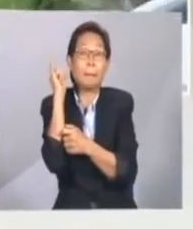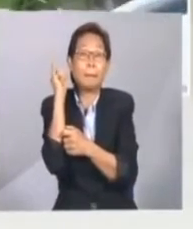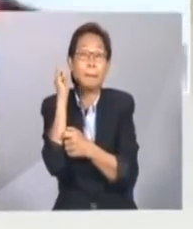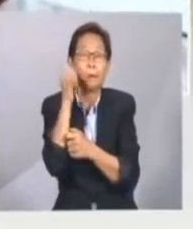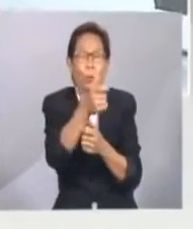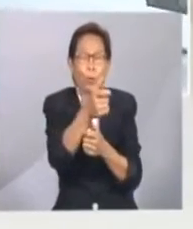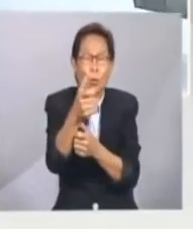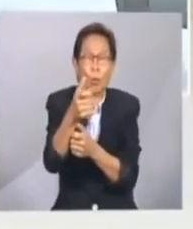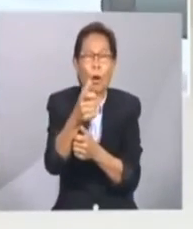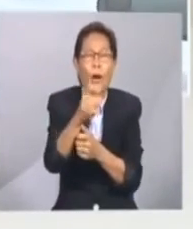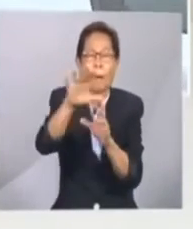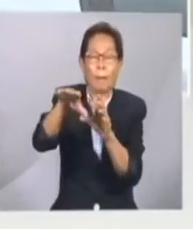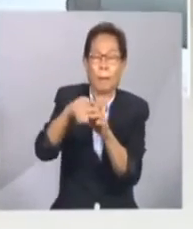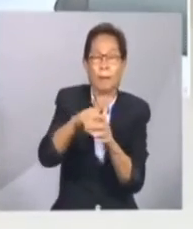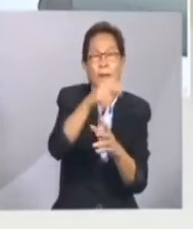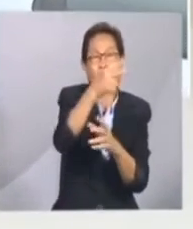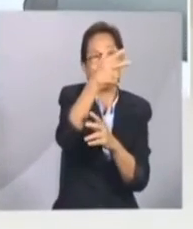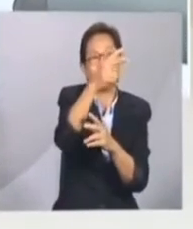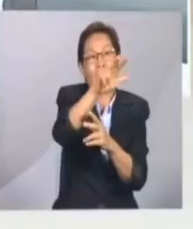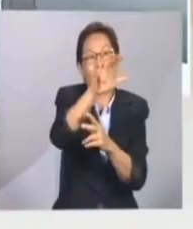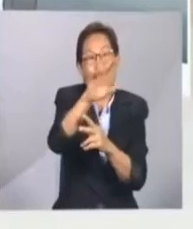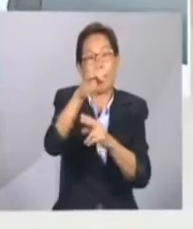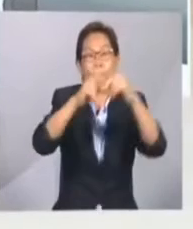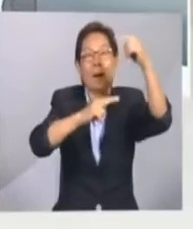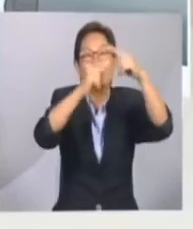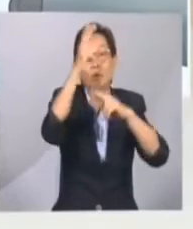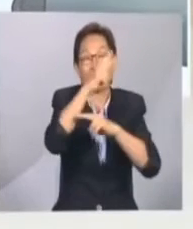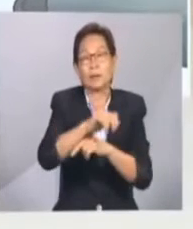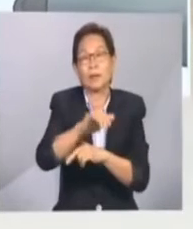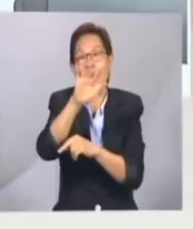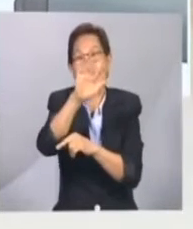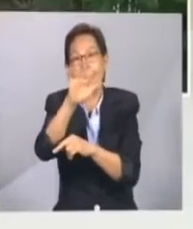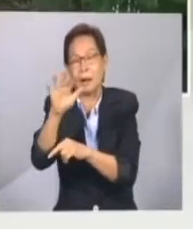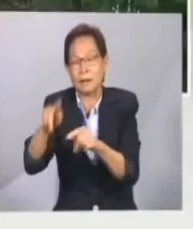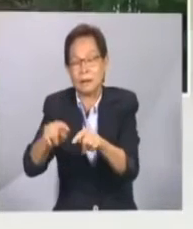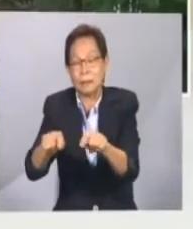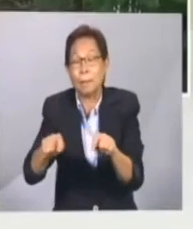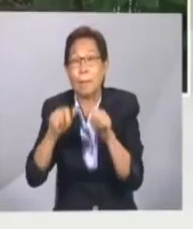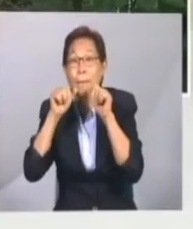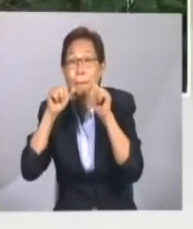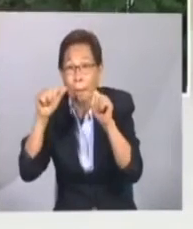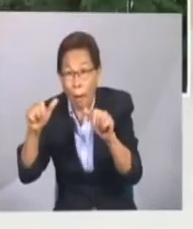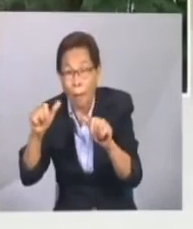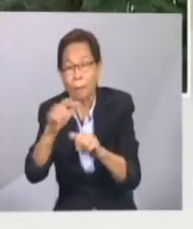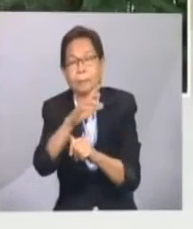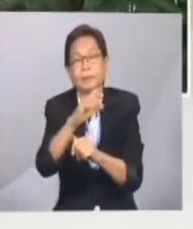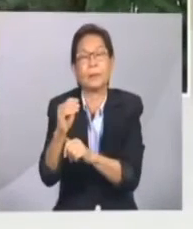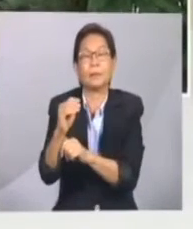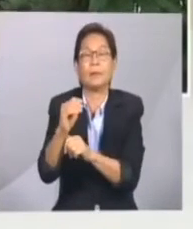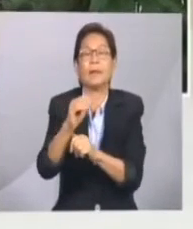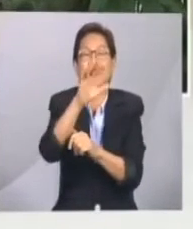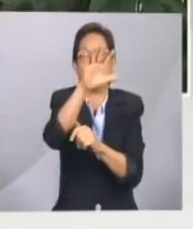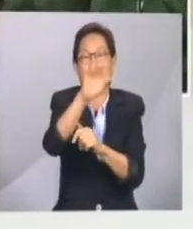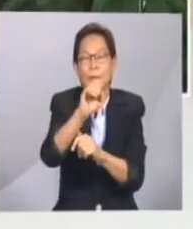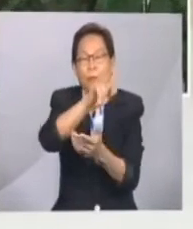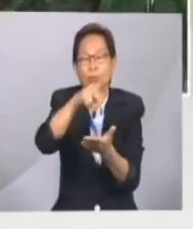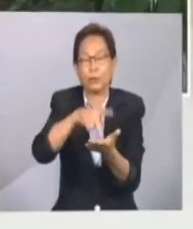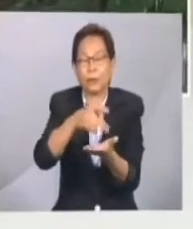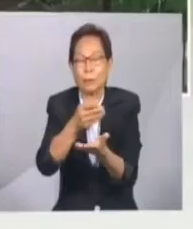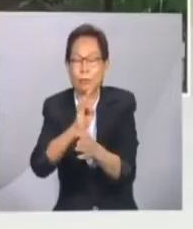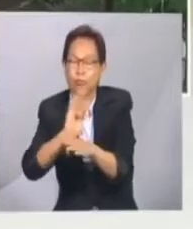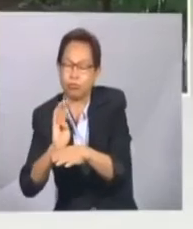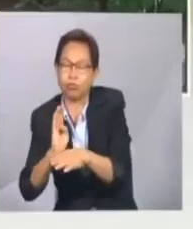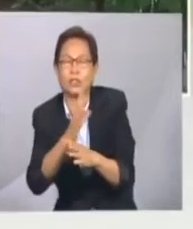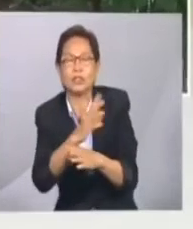merangkumi 34 bangunan kerajaan, 55 tempat awam, 50 pusat perniagaan